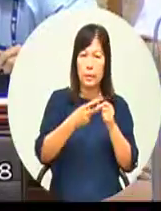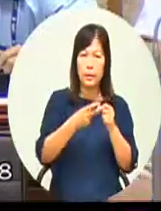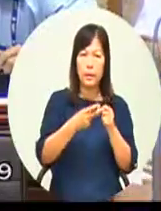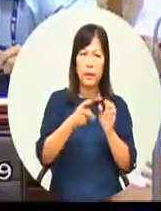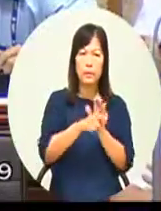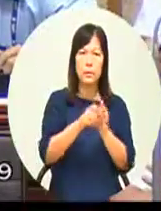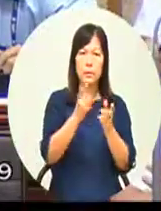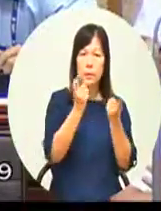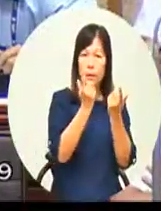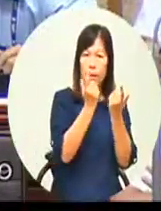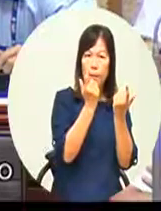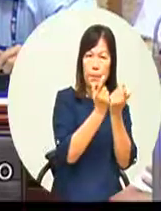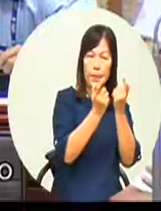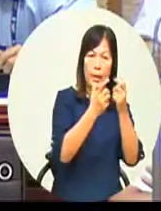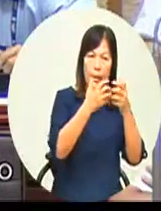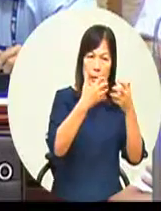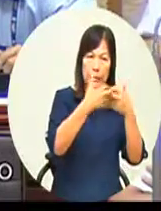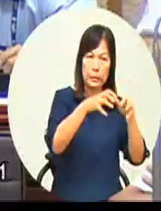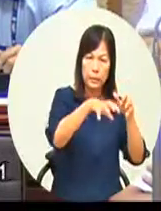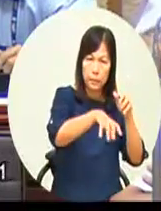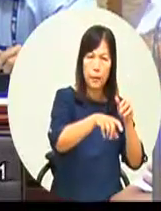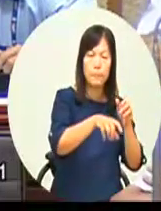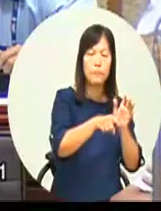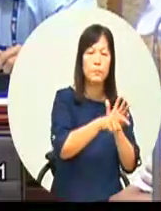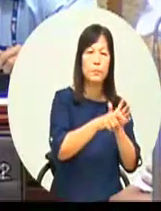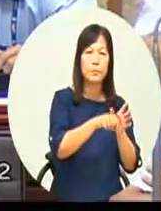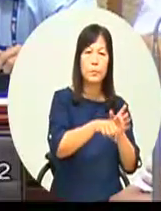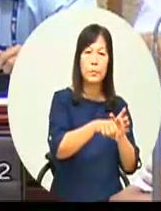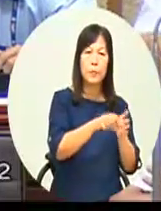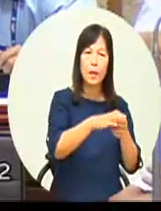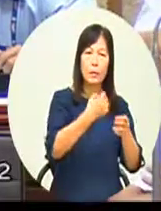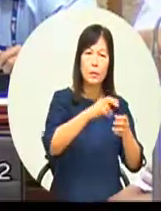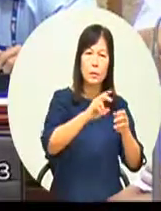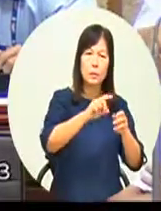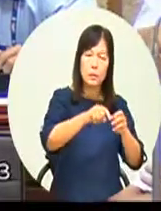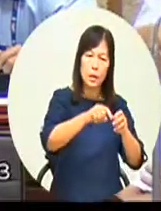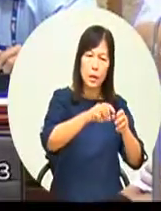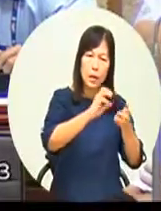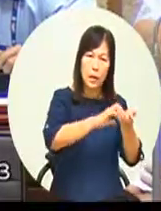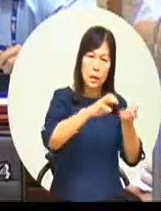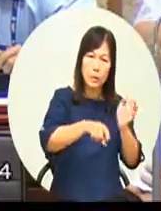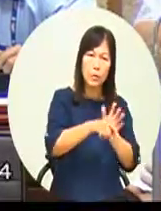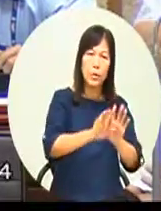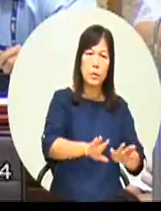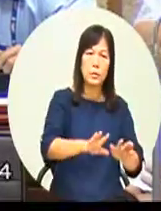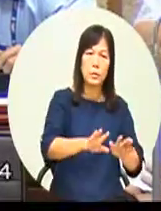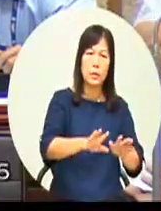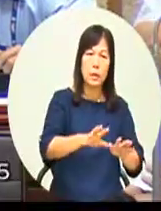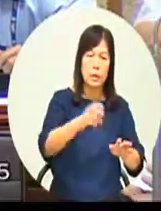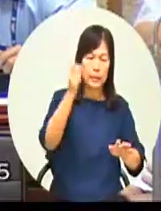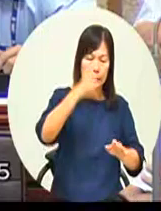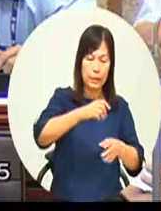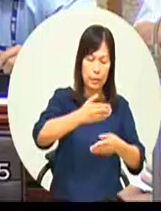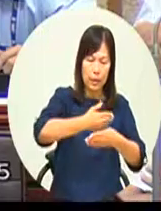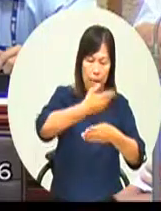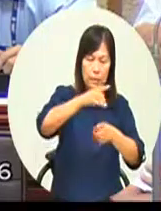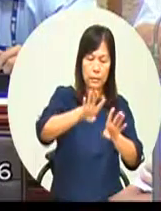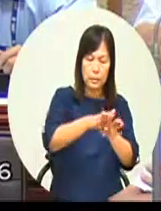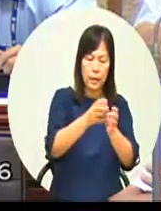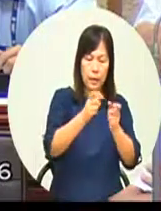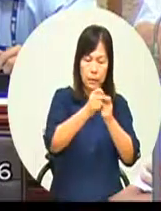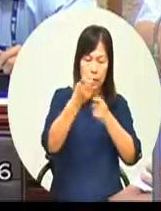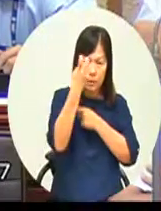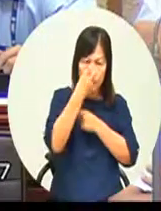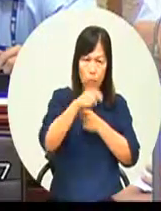们北机场部分、那北机场部分目前是和春纪念医院，就是我们今天启用长照的部分。